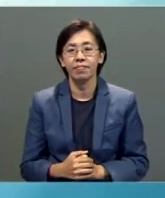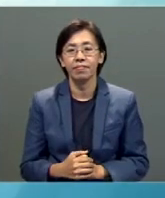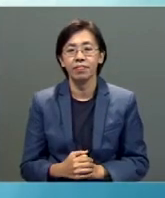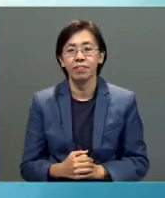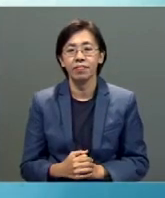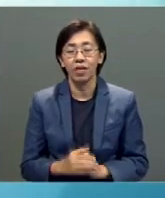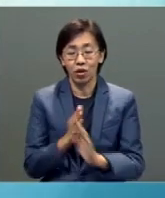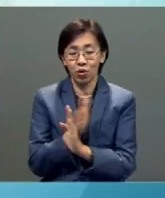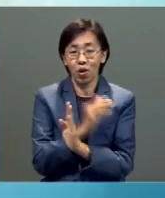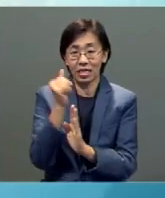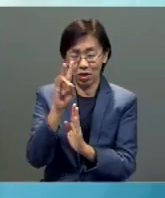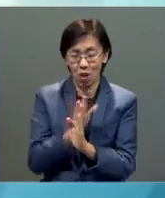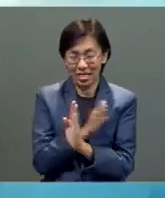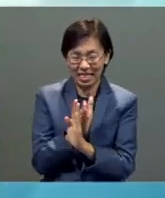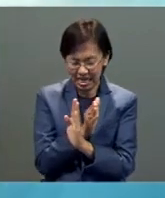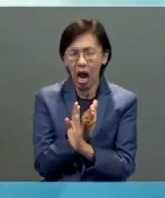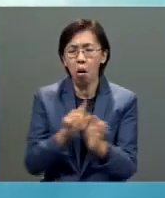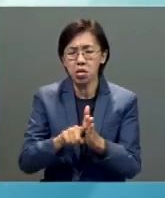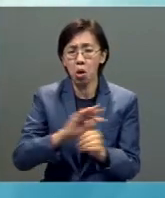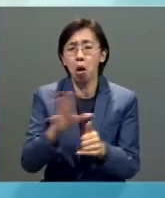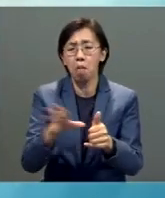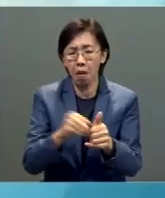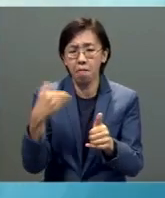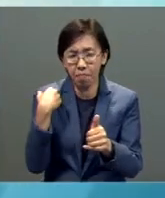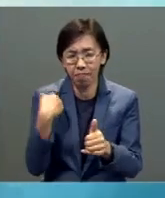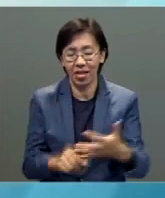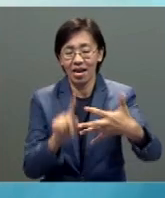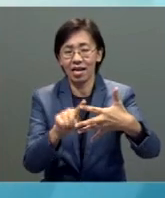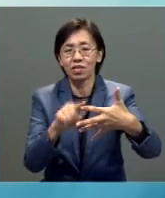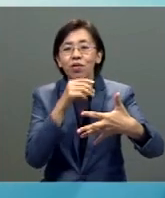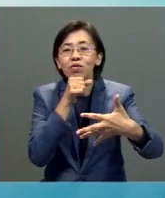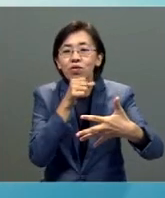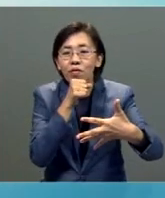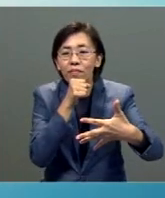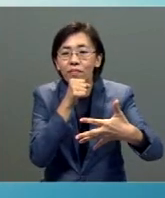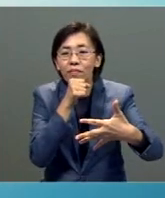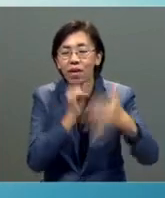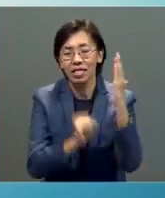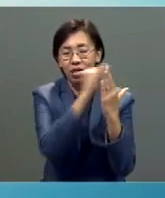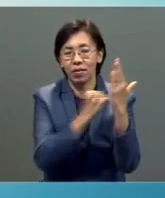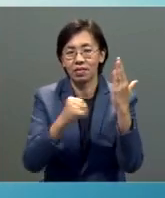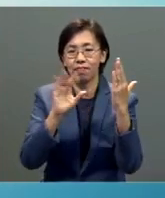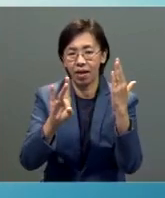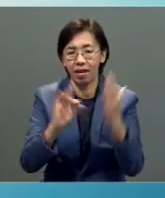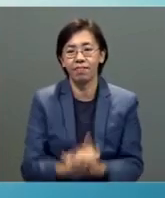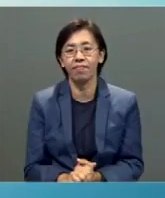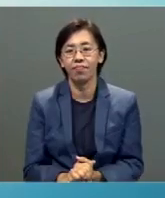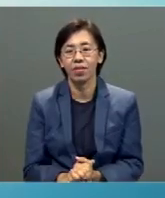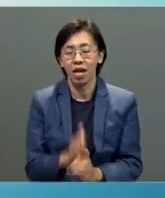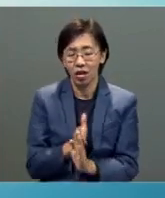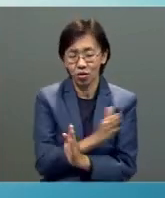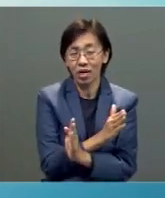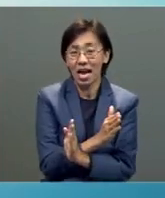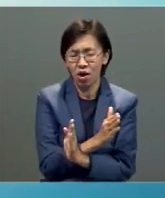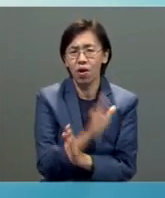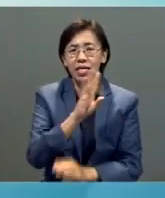7วันที่ผ่านมามีการรายงานเคสส่วนสีส้มนะครับก็คือ18จังหวัดมีรายงานอยู่ในช่วง